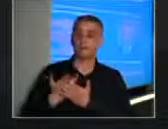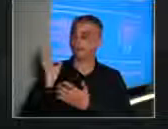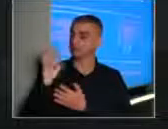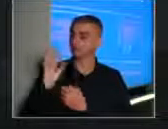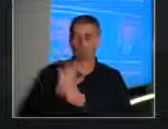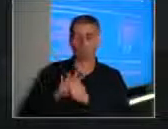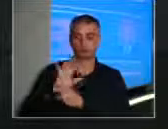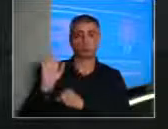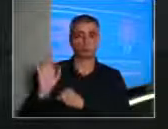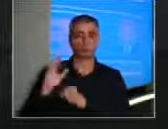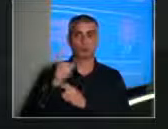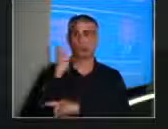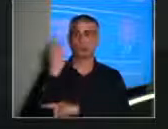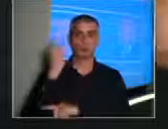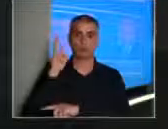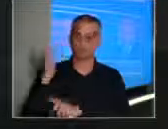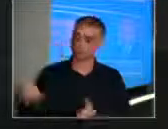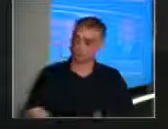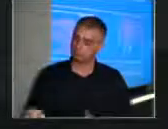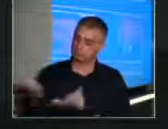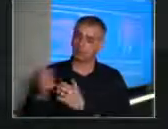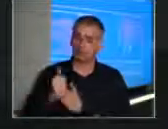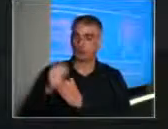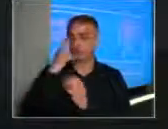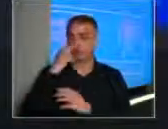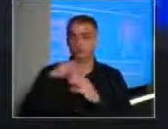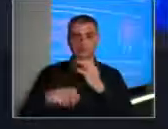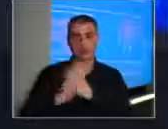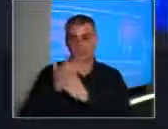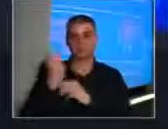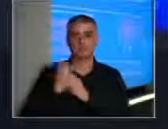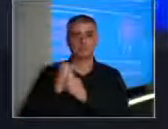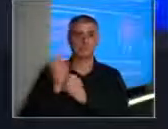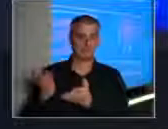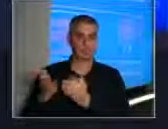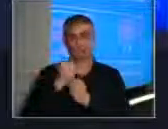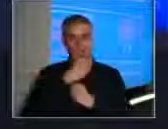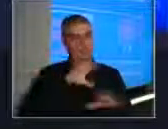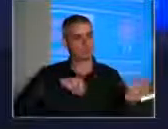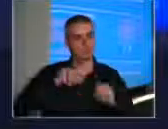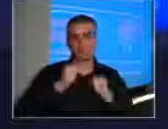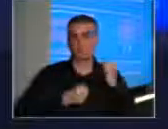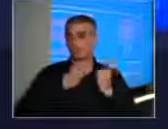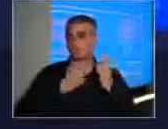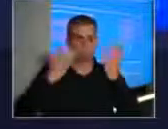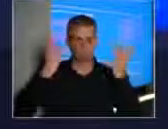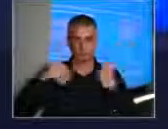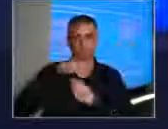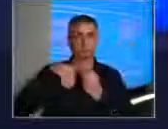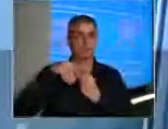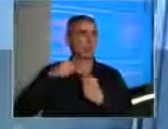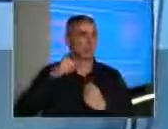סיכויי השכנוע שלך הם גבוהים יותר, קח אתה את ההובלה, תנסה להרכיב, תנסה לקחת את העבודה, תנסה לגנוב אולי את מרץ באיזושהי קונסטלציה.